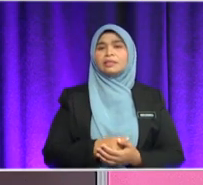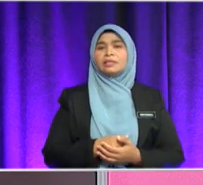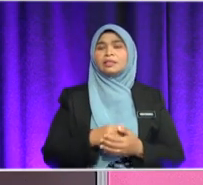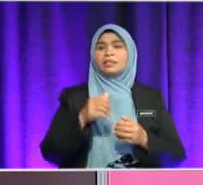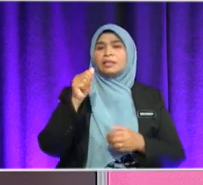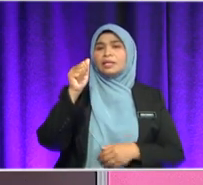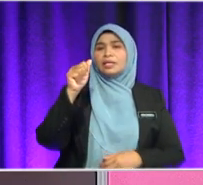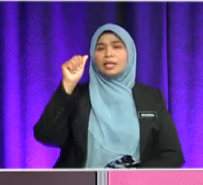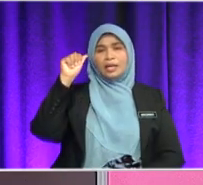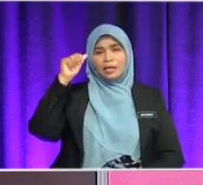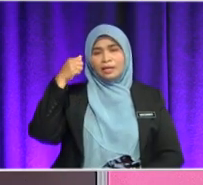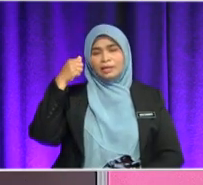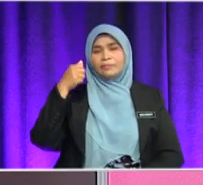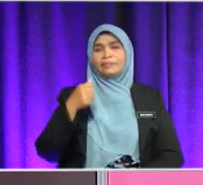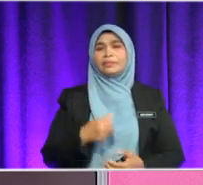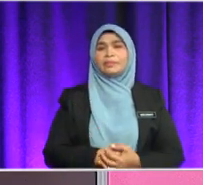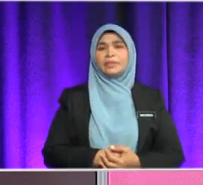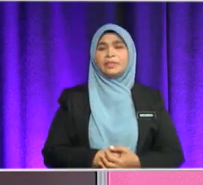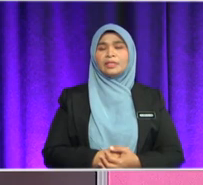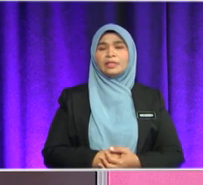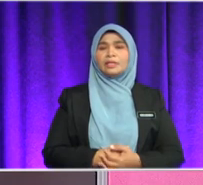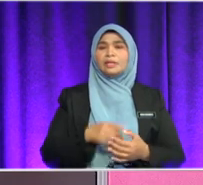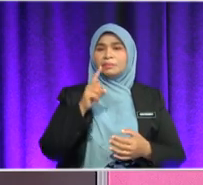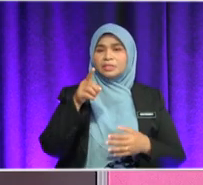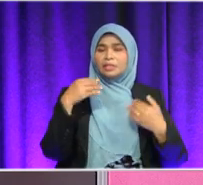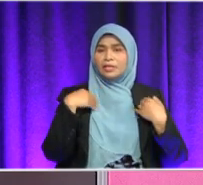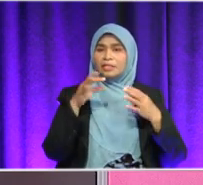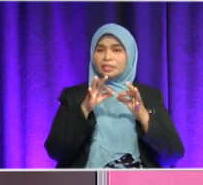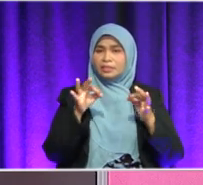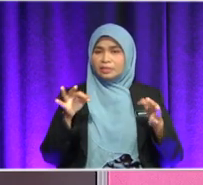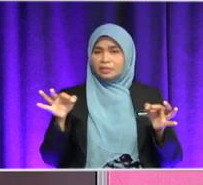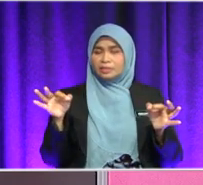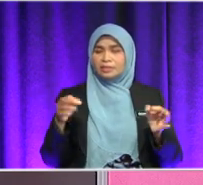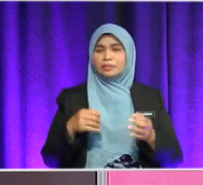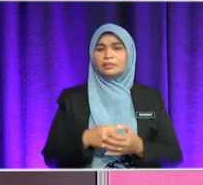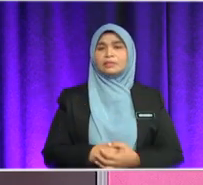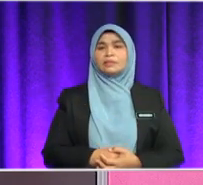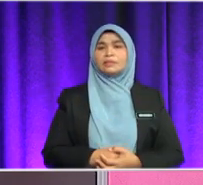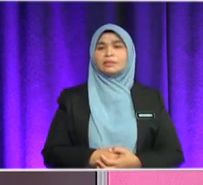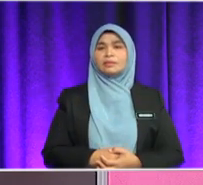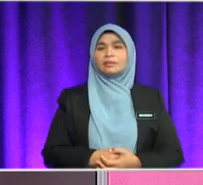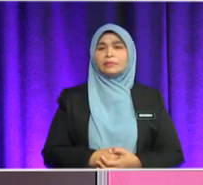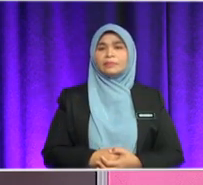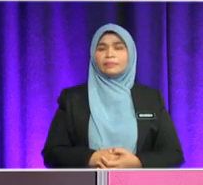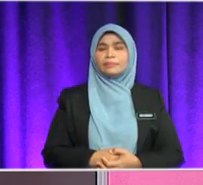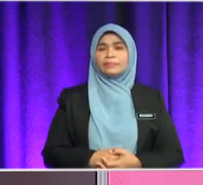sambungan dia dan ada uraian selepas-lepas boneka